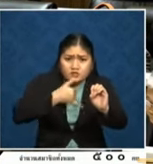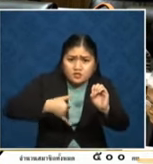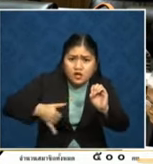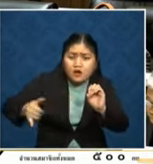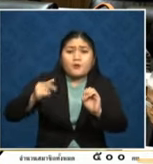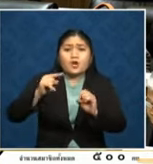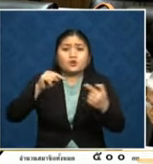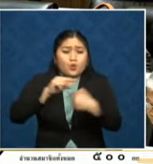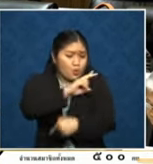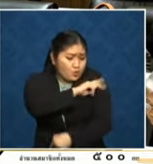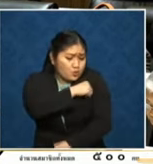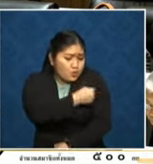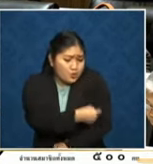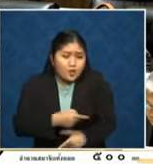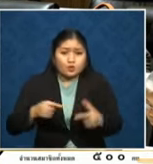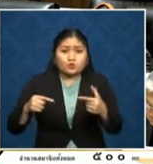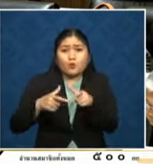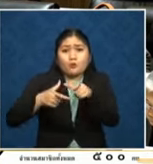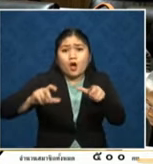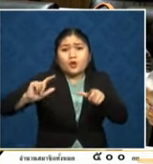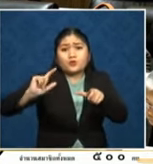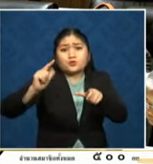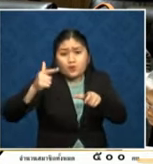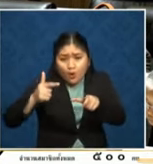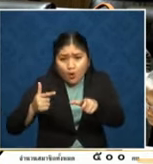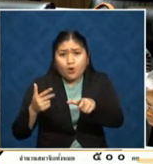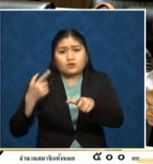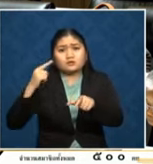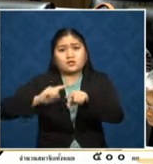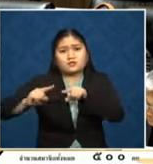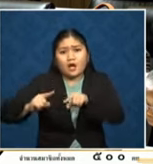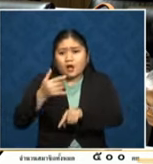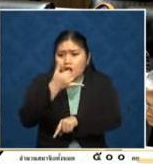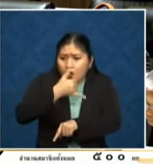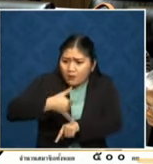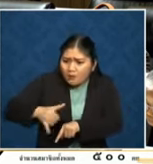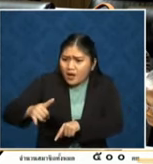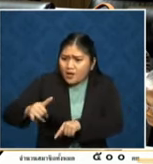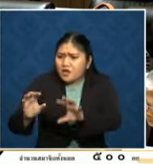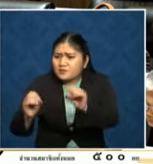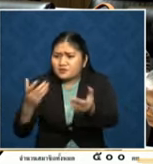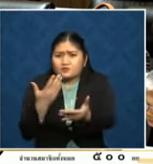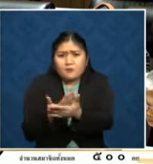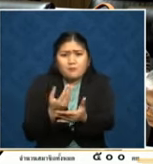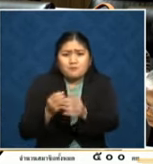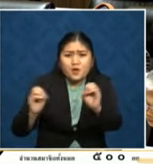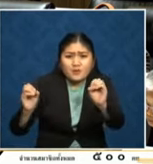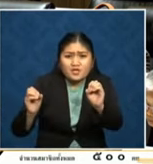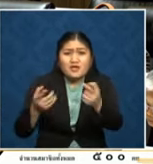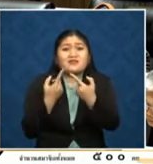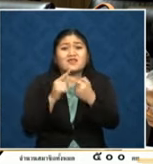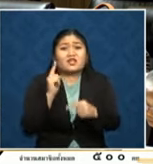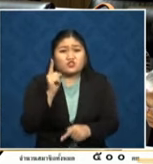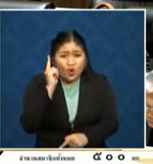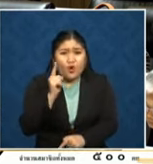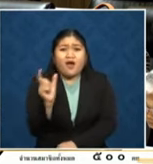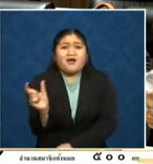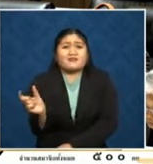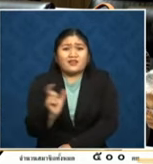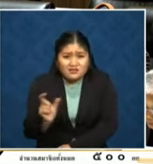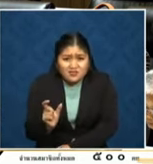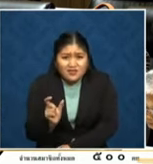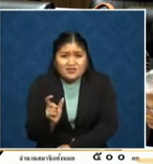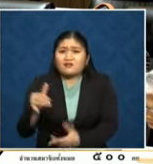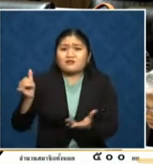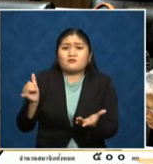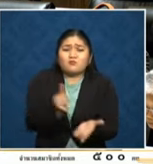ทอง30บาทรักษาทุกโรคนะครับที่โรงพยาบาลคลองหลวงแต่กลับต้องนั่งแท็กซี่ไปกลับ400บาทนะครับจึงขอฝาก